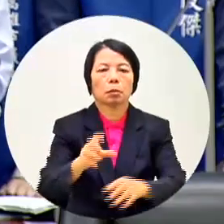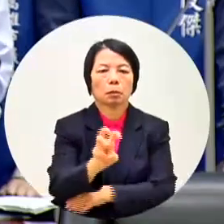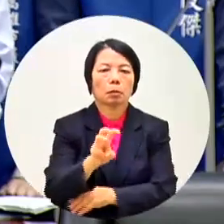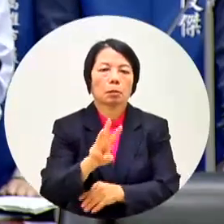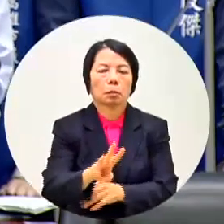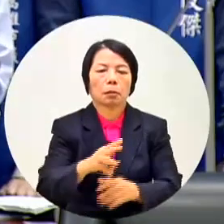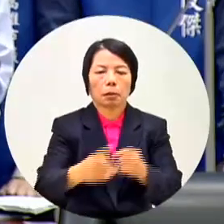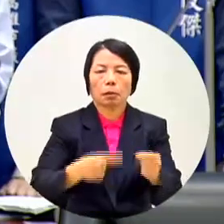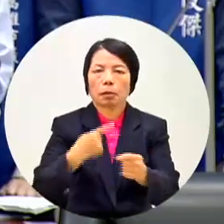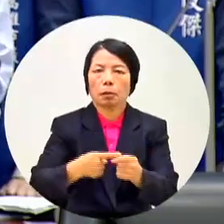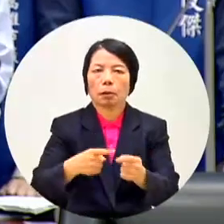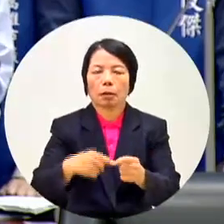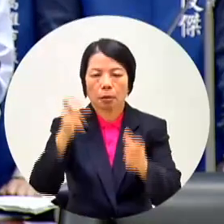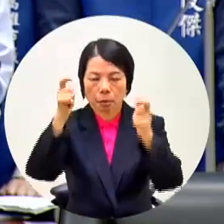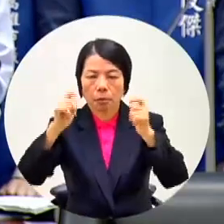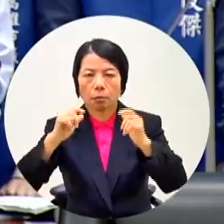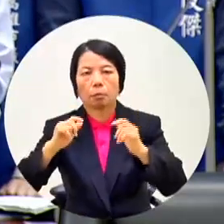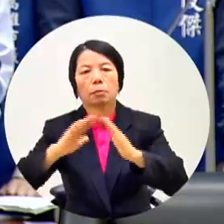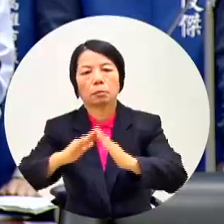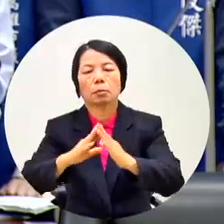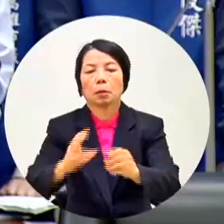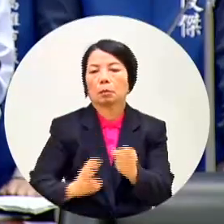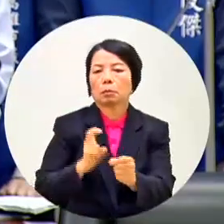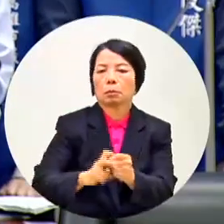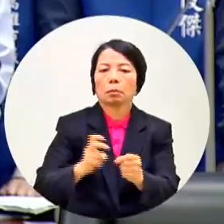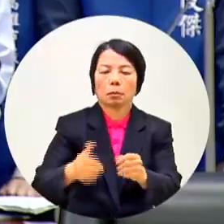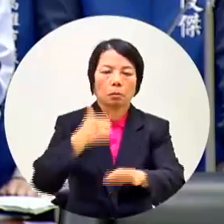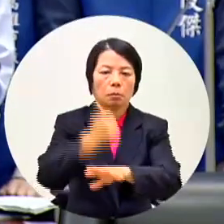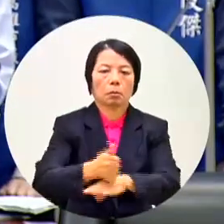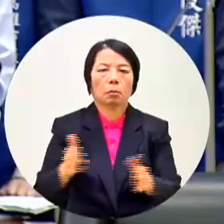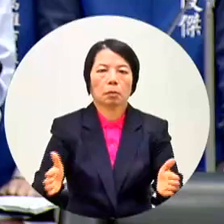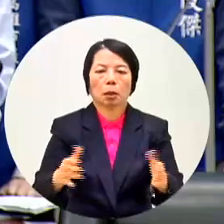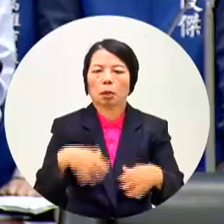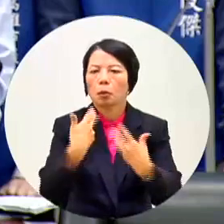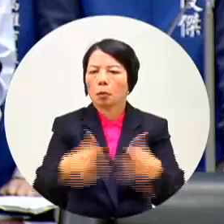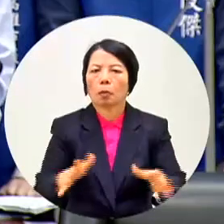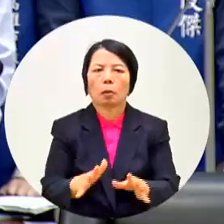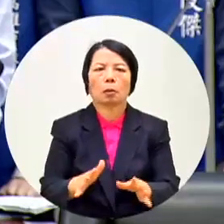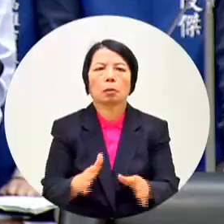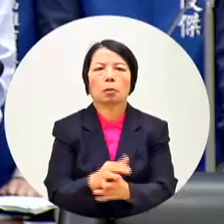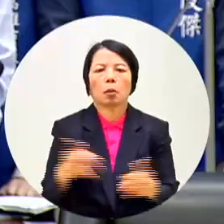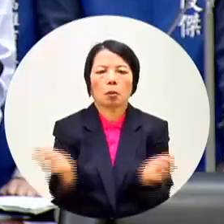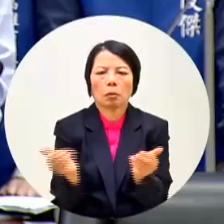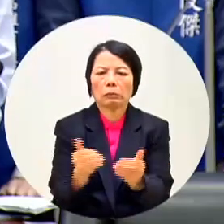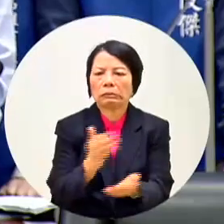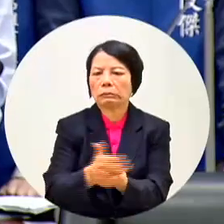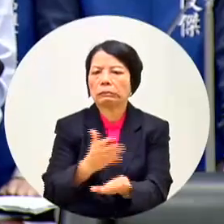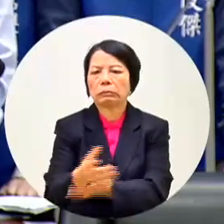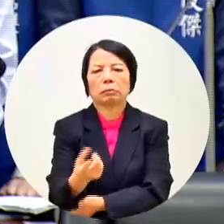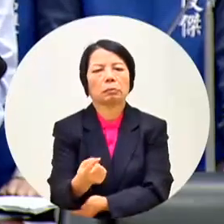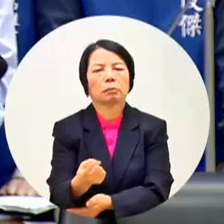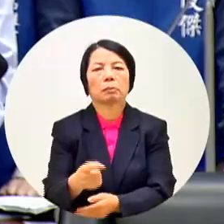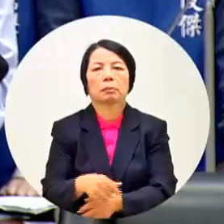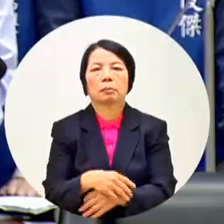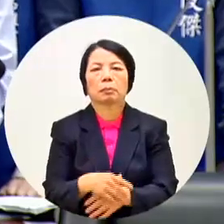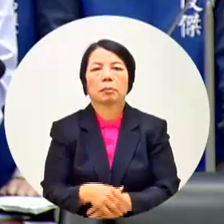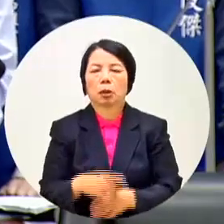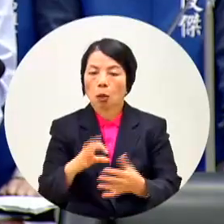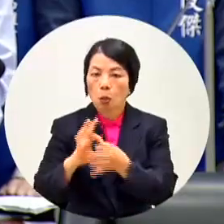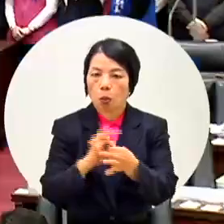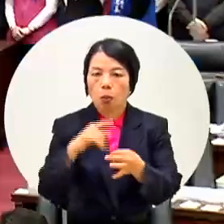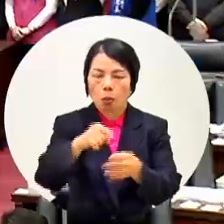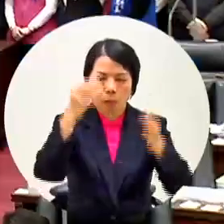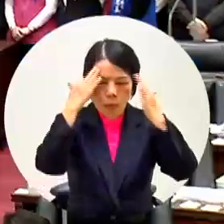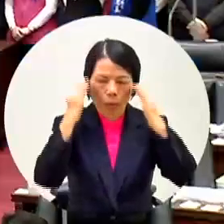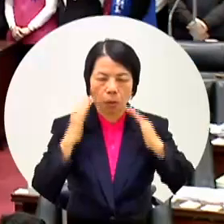政，许多的问题、许多的陈疴是没有办法解决的情况下，他们为我们的韩市长扣上帽子，说